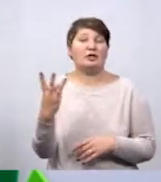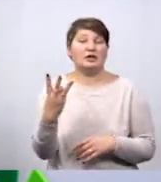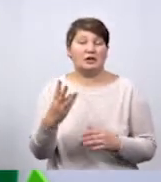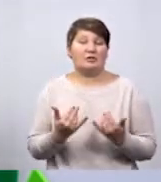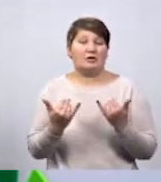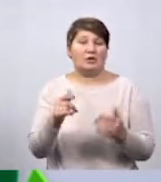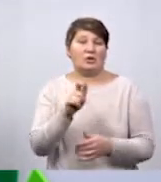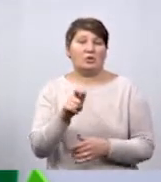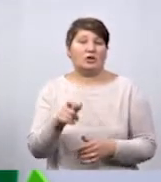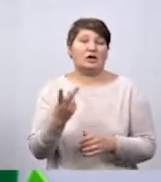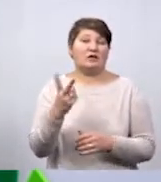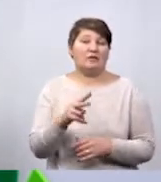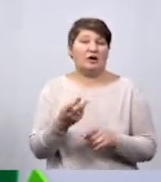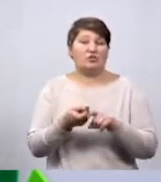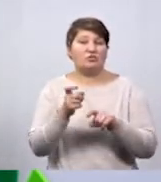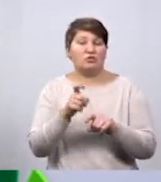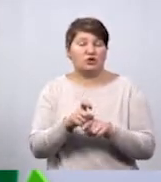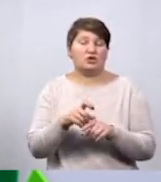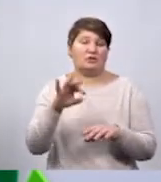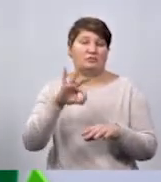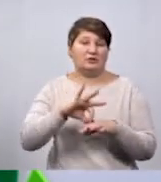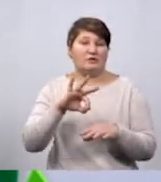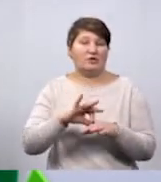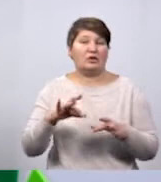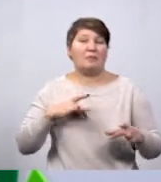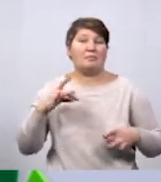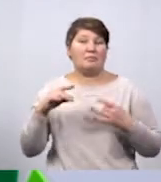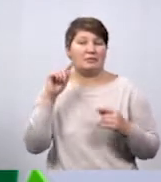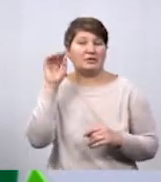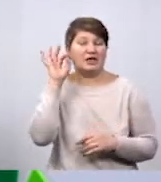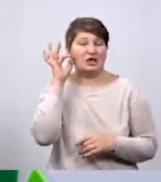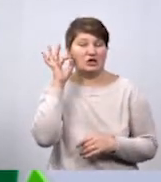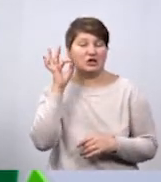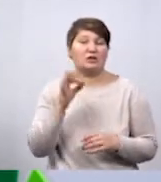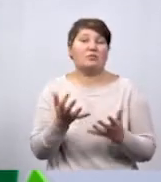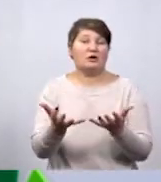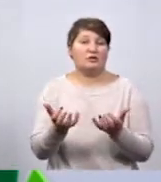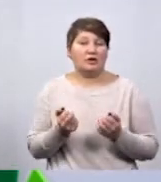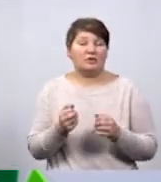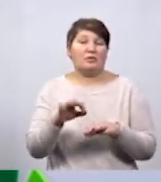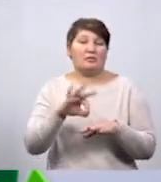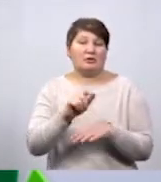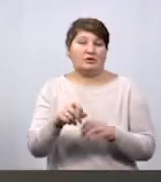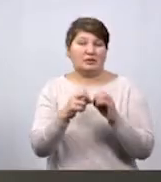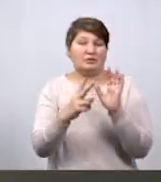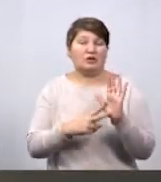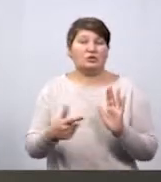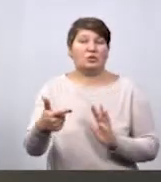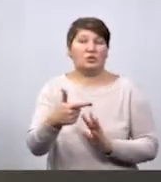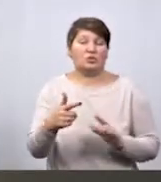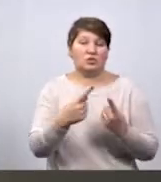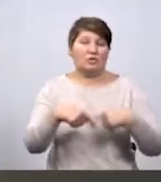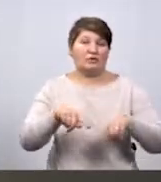людей, у яких 2 і більше психічних захворювань. Пацієнтів прийматимуть 17 грудня. Більше розповість Тетяна Куліковська. У